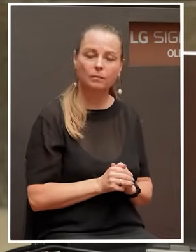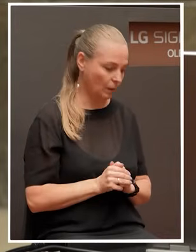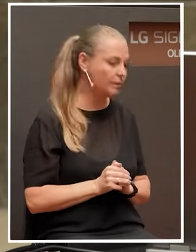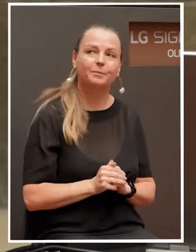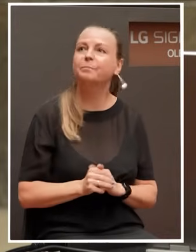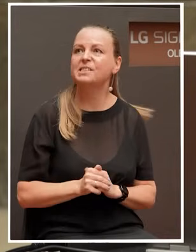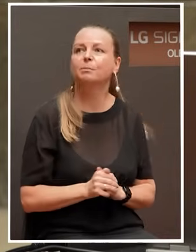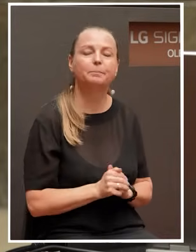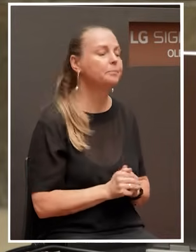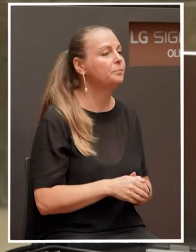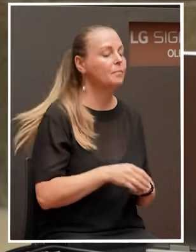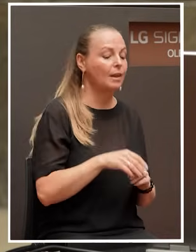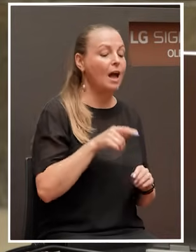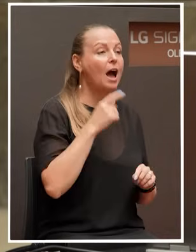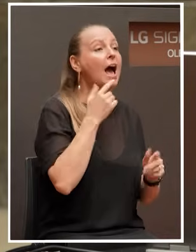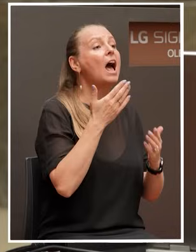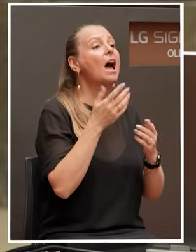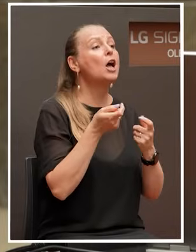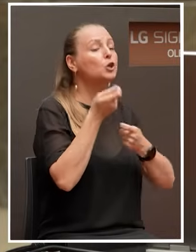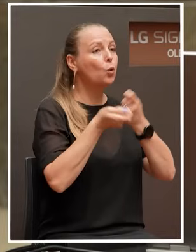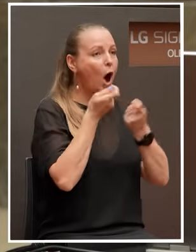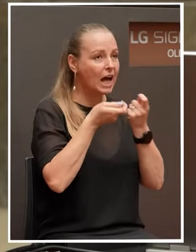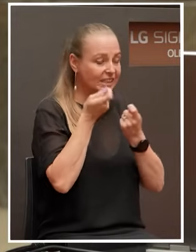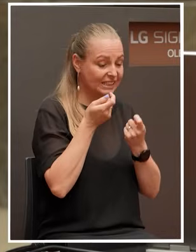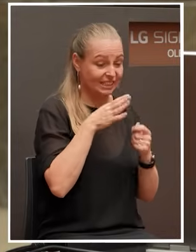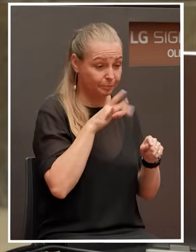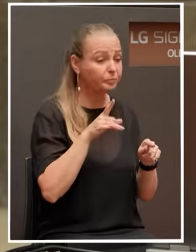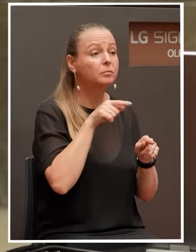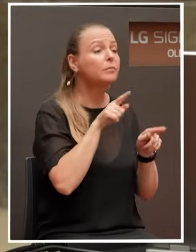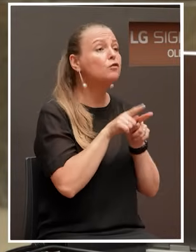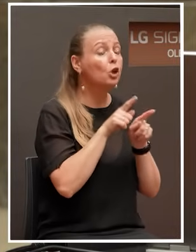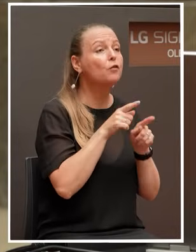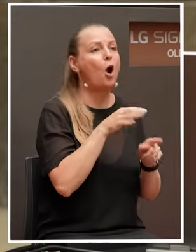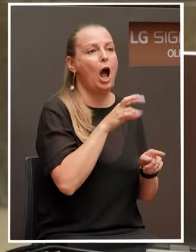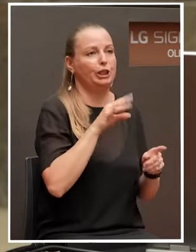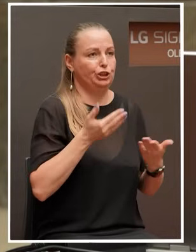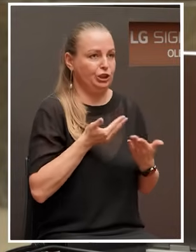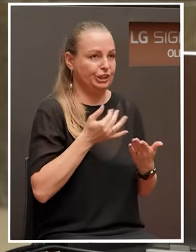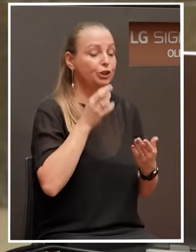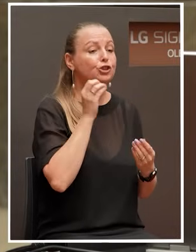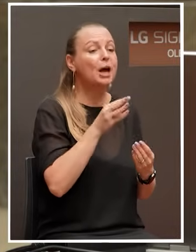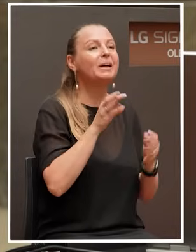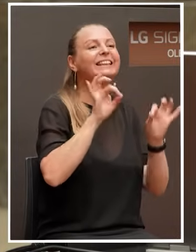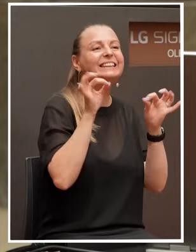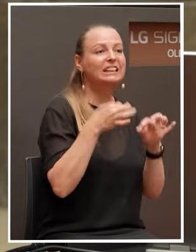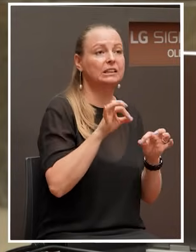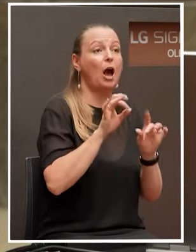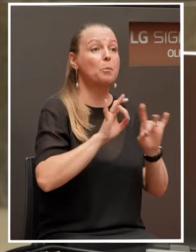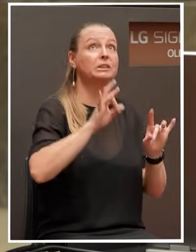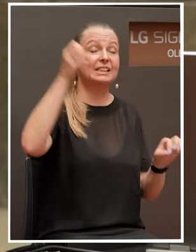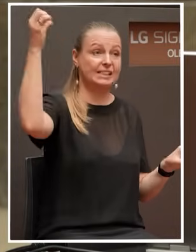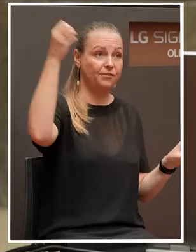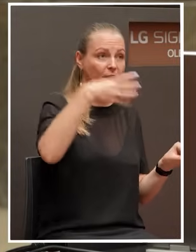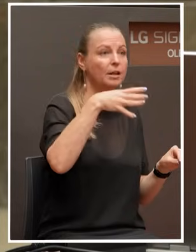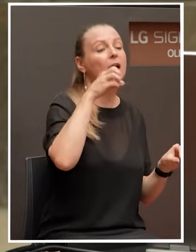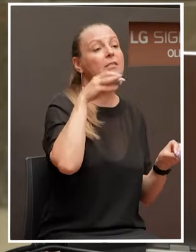Чем тоньше у него нюансы, выполненные, правда, однородно и строго согласованно, тем менее они жизненные. Чем изысканнее трактовка света, тем слабее выступает